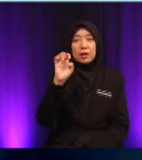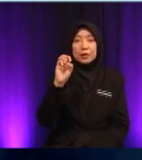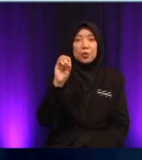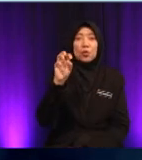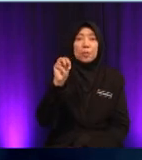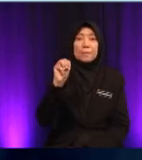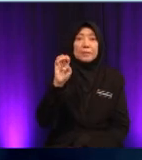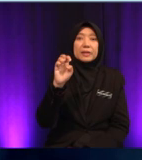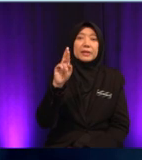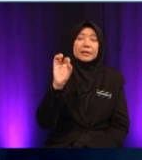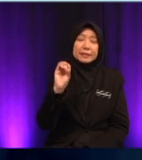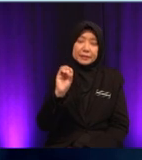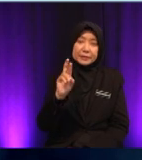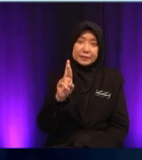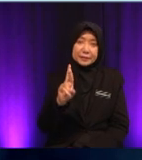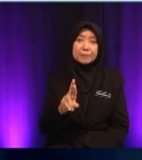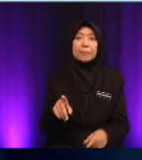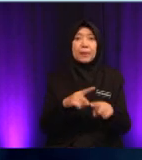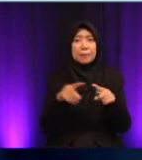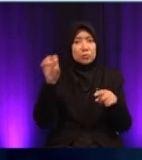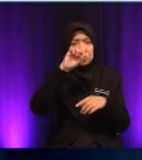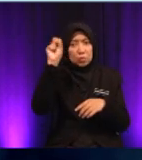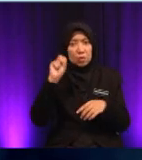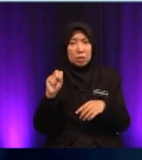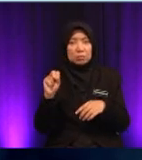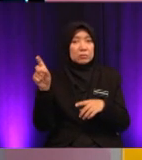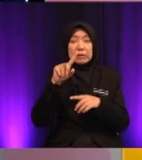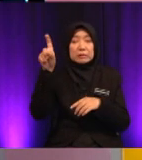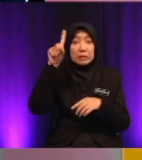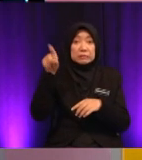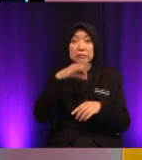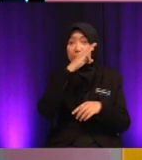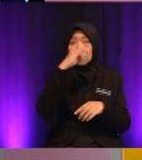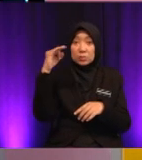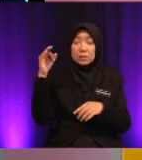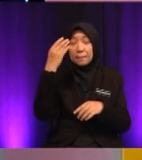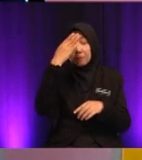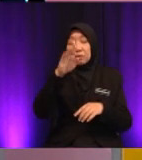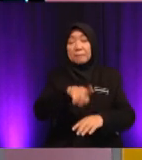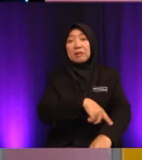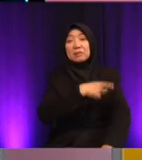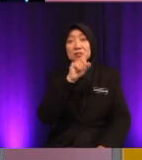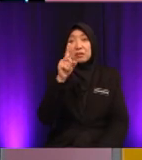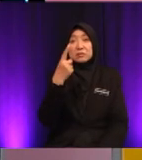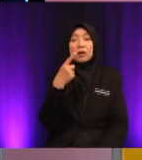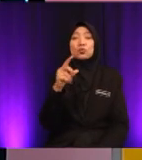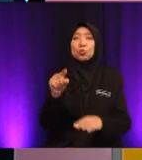tapi kalau kita sendiri tak tanya frekuensi dibagi panjang gelombang saja